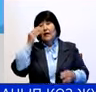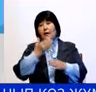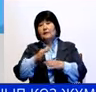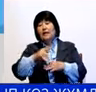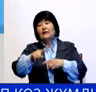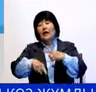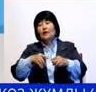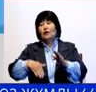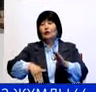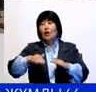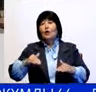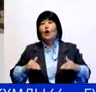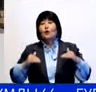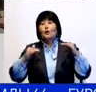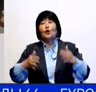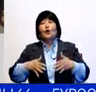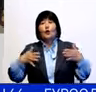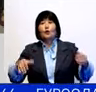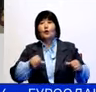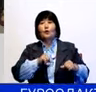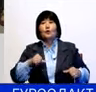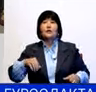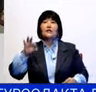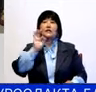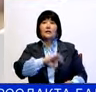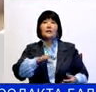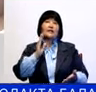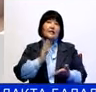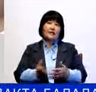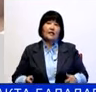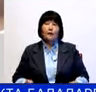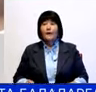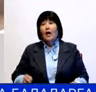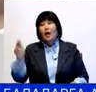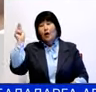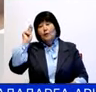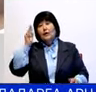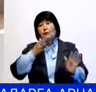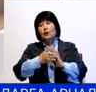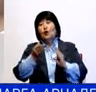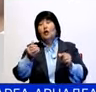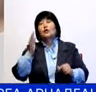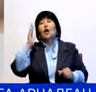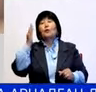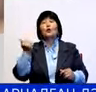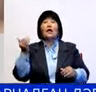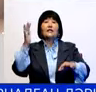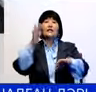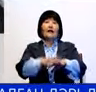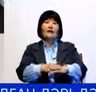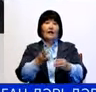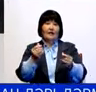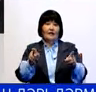қарай, жоғары қарай көтеруге бір үлкен өзінің септігін тигізеді. Білімге жұмсалған қаржы болашаққа салынған